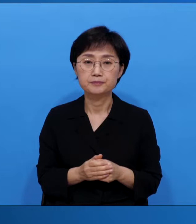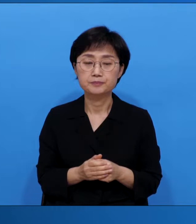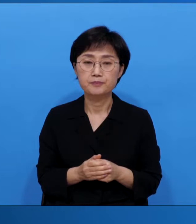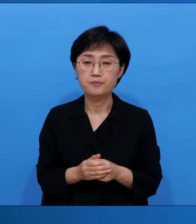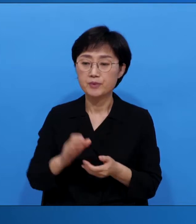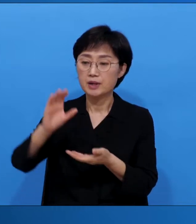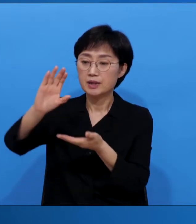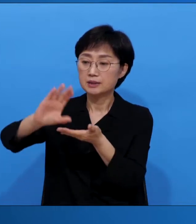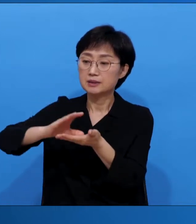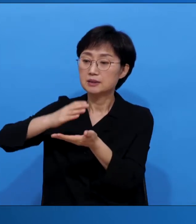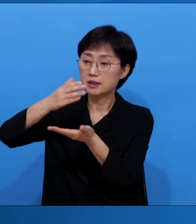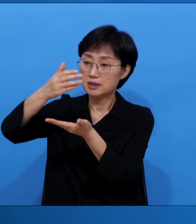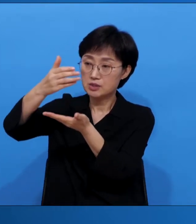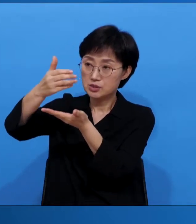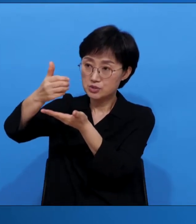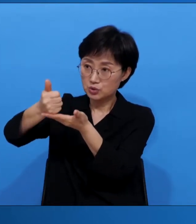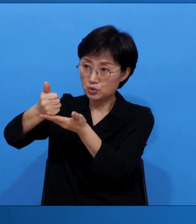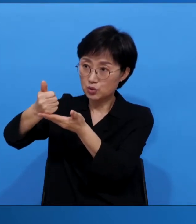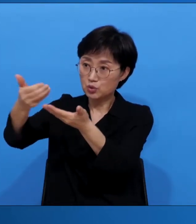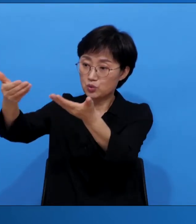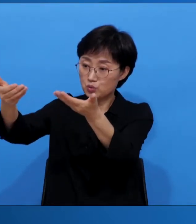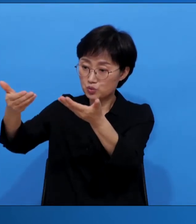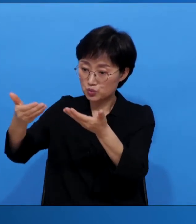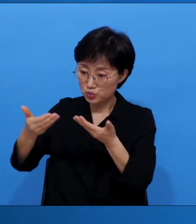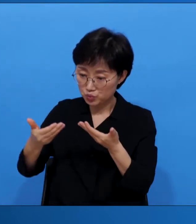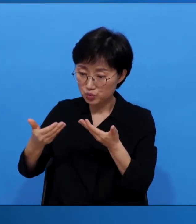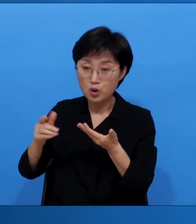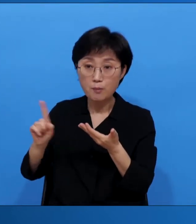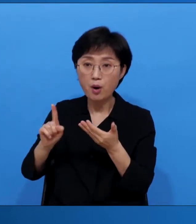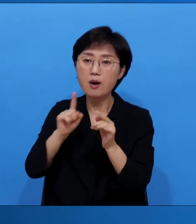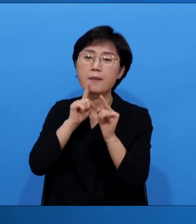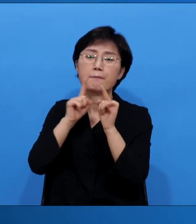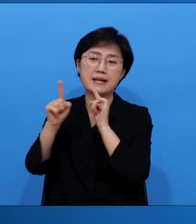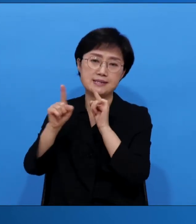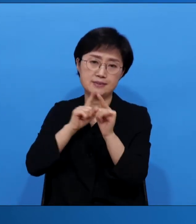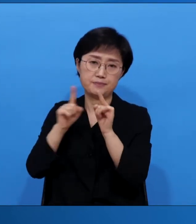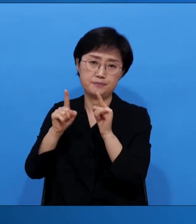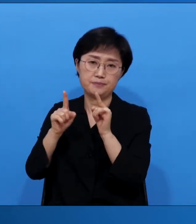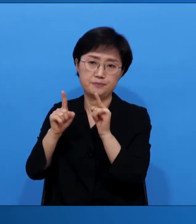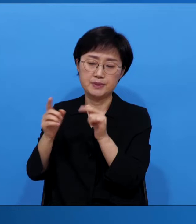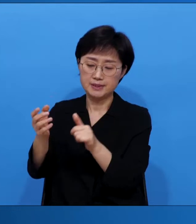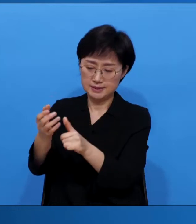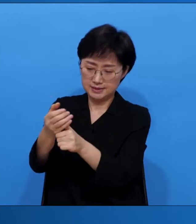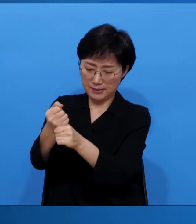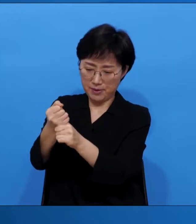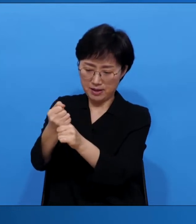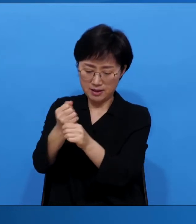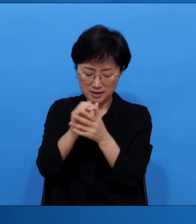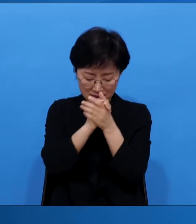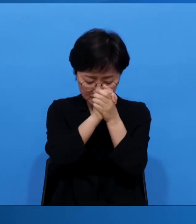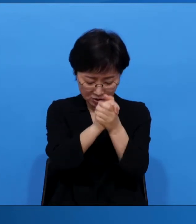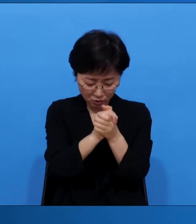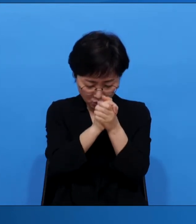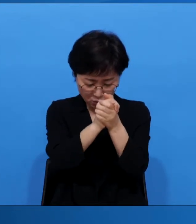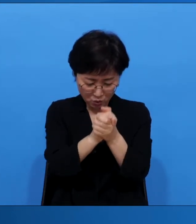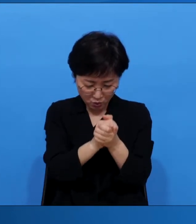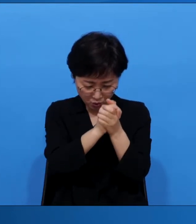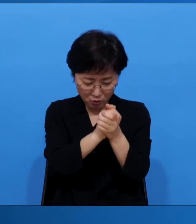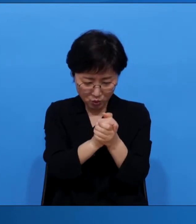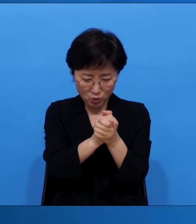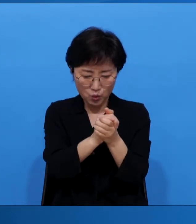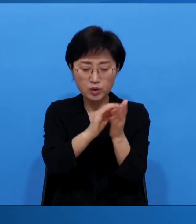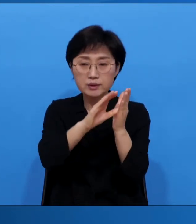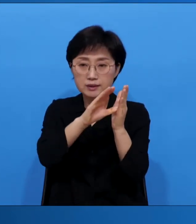그리스도께서 주시는 그 말씀 붙잡고 기도할 때 성령이 역사하고 사단이